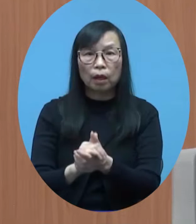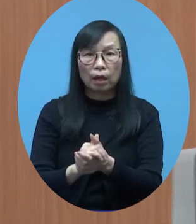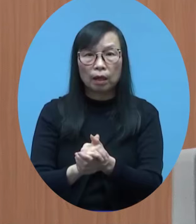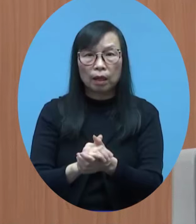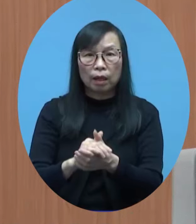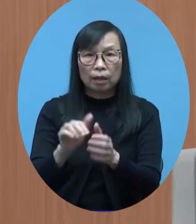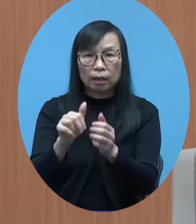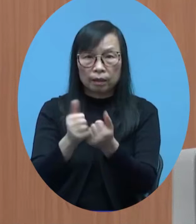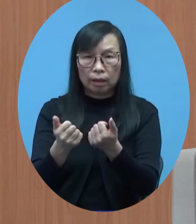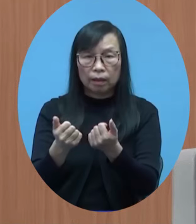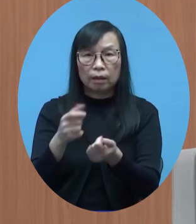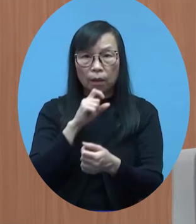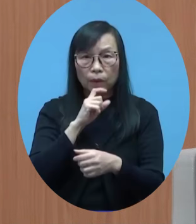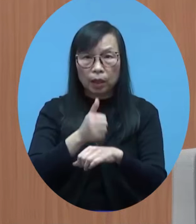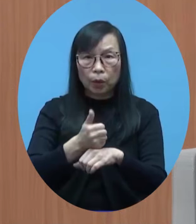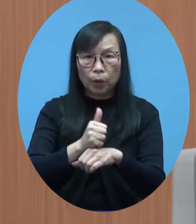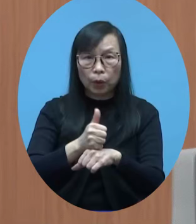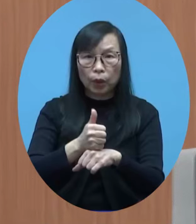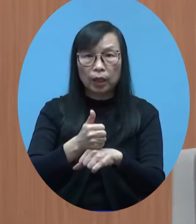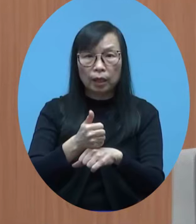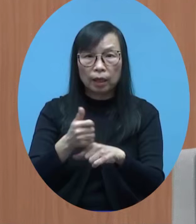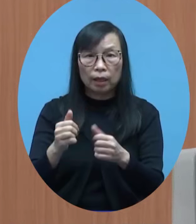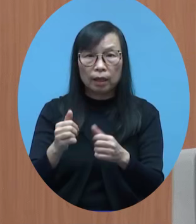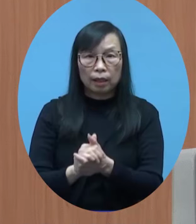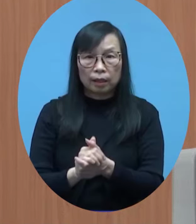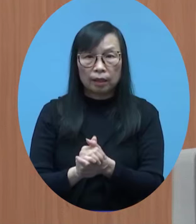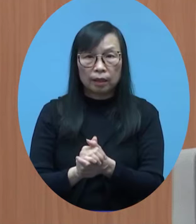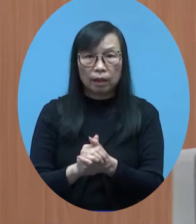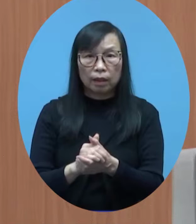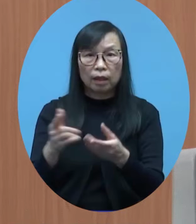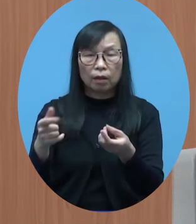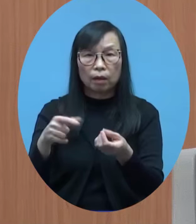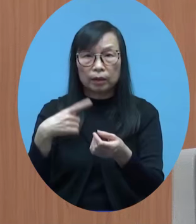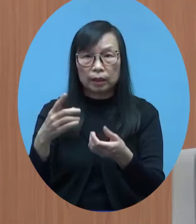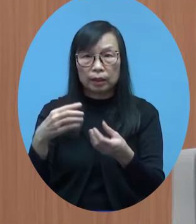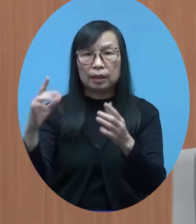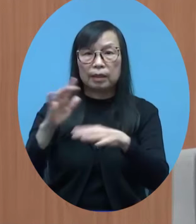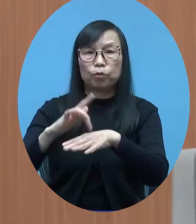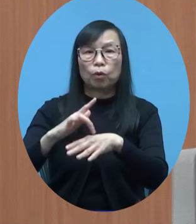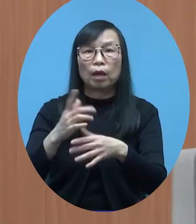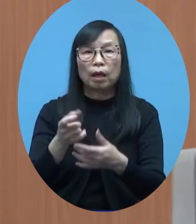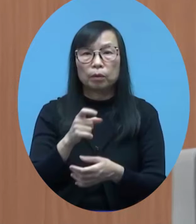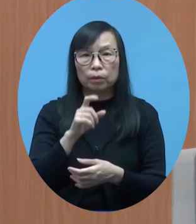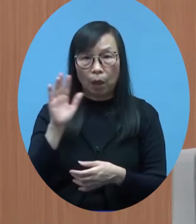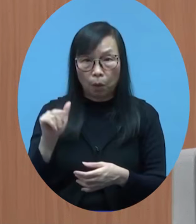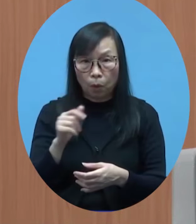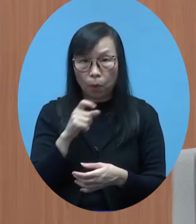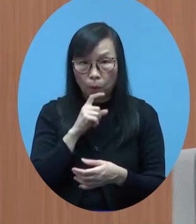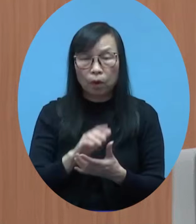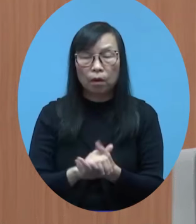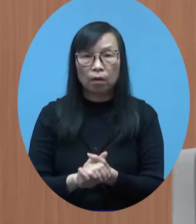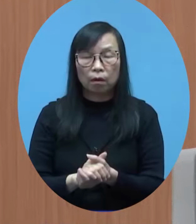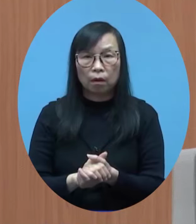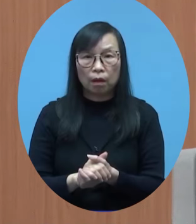唔係識大家嘅，不過可能有機會係。即係有啲飛沫啊，各樣嗰啲接觸都未定啦。咁另外一個咧就係